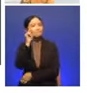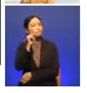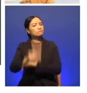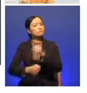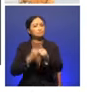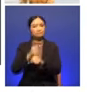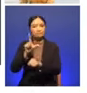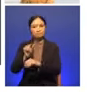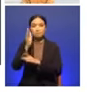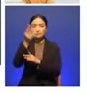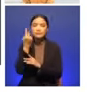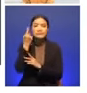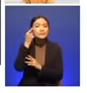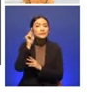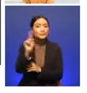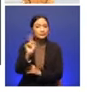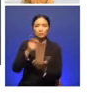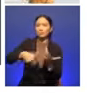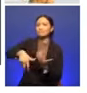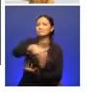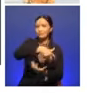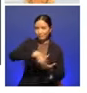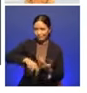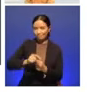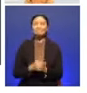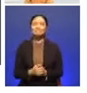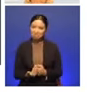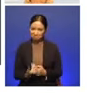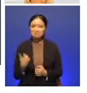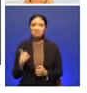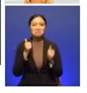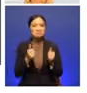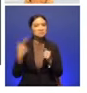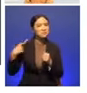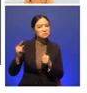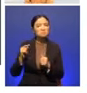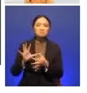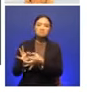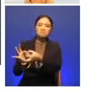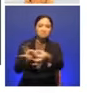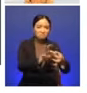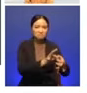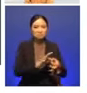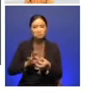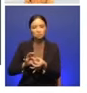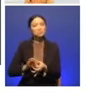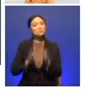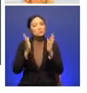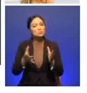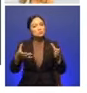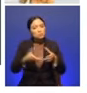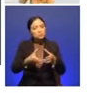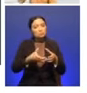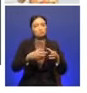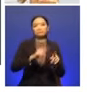างหน้านึกถึงสภาพแวดล้อมนะครับแล้วมันจะเป็น universal ที่จะไปตอบสนองกับคนทุกกลุ่มนะครับโด